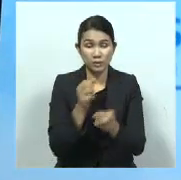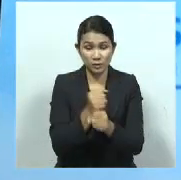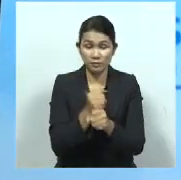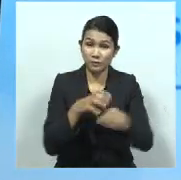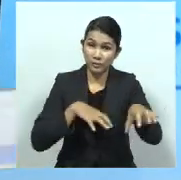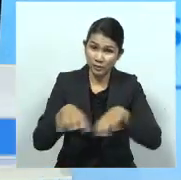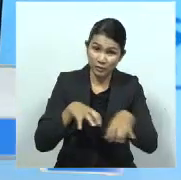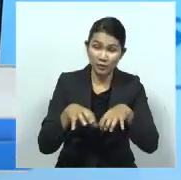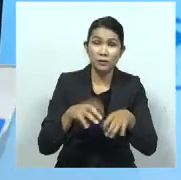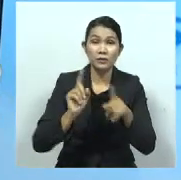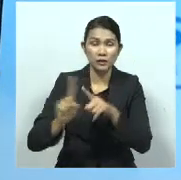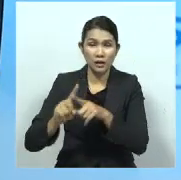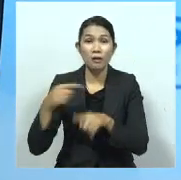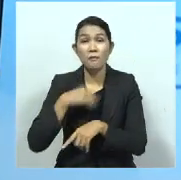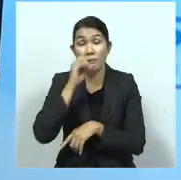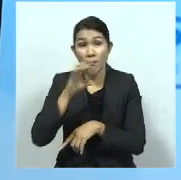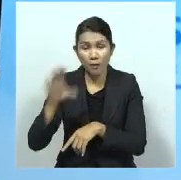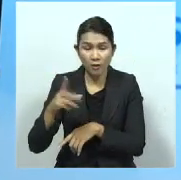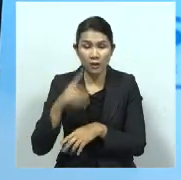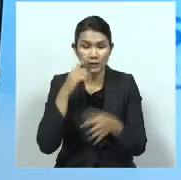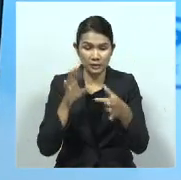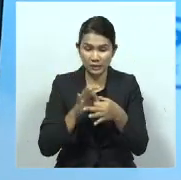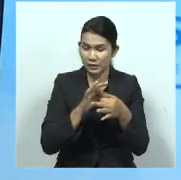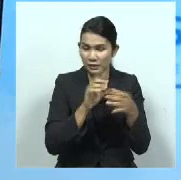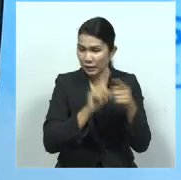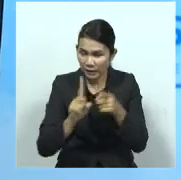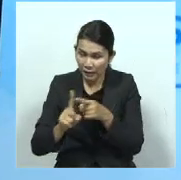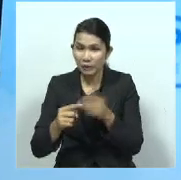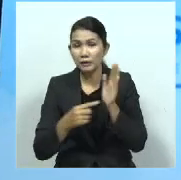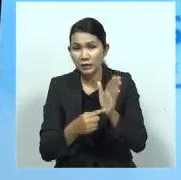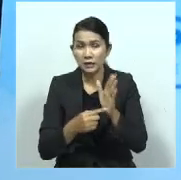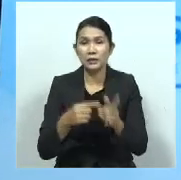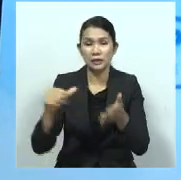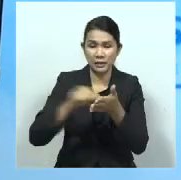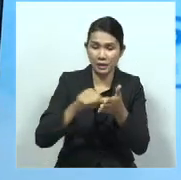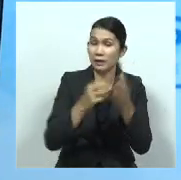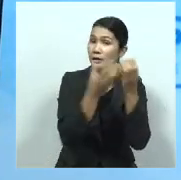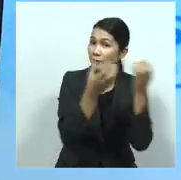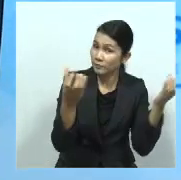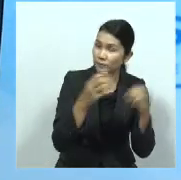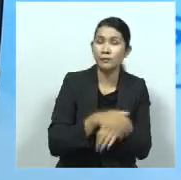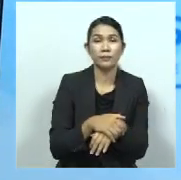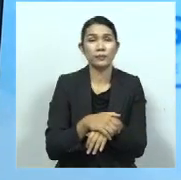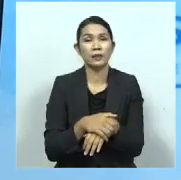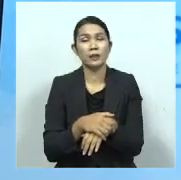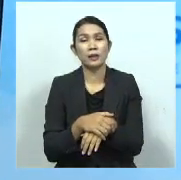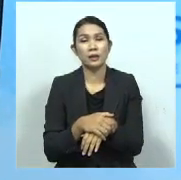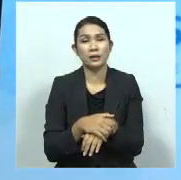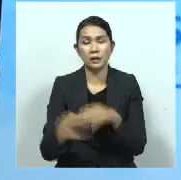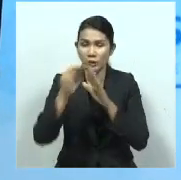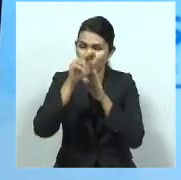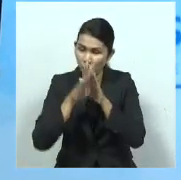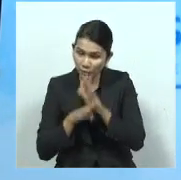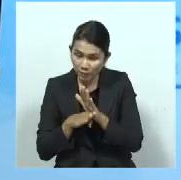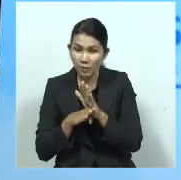งื่อนไขที่เราแจ้งไปในเรื่องหลักการต่างๆไม่ว่าจะเป็นเรื่องของการแก้ไขรัฐธรรมนูญในเรื่องของนโยบาย